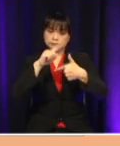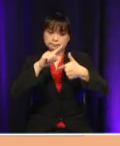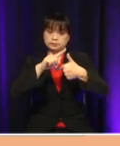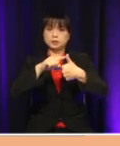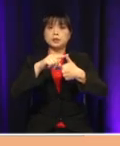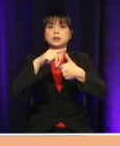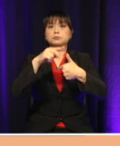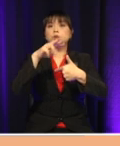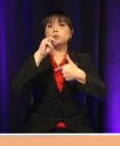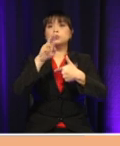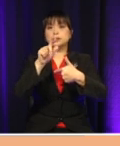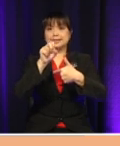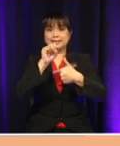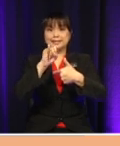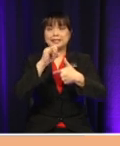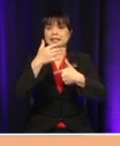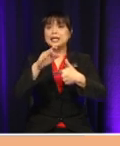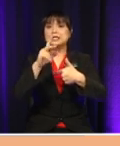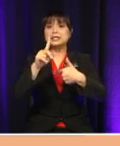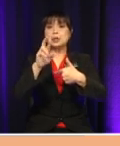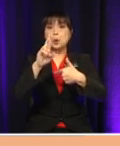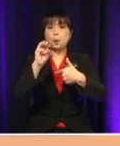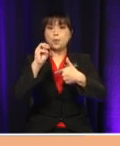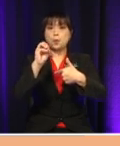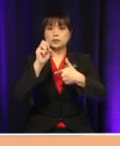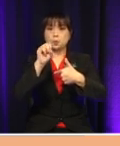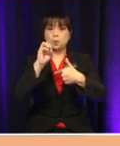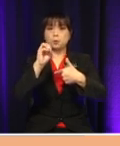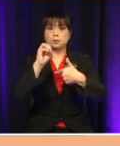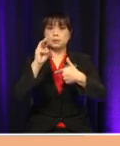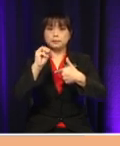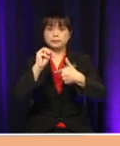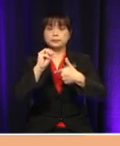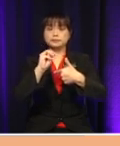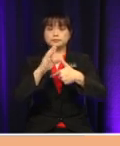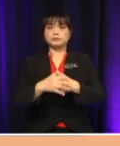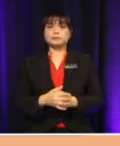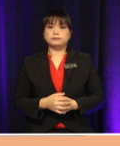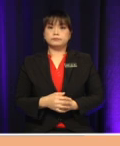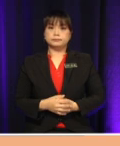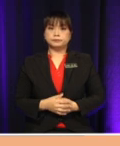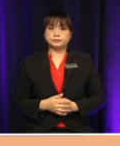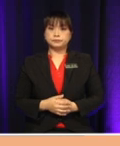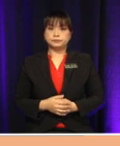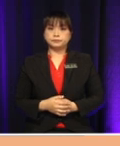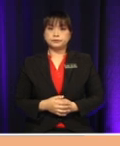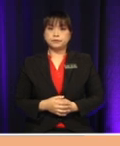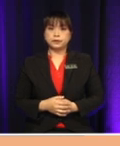kromosom karena bilangan Oke mutasi kromosom sama ada yang berbeda adalah struktur